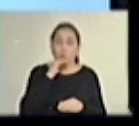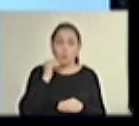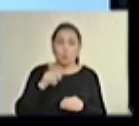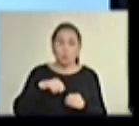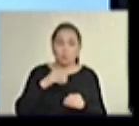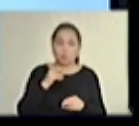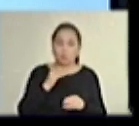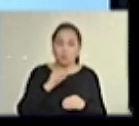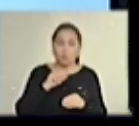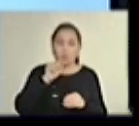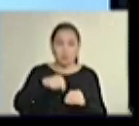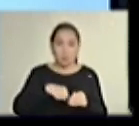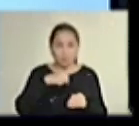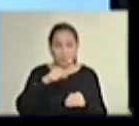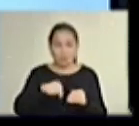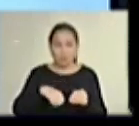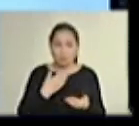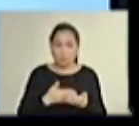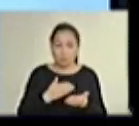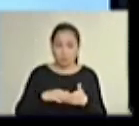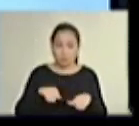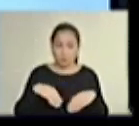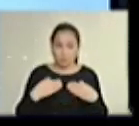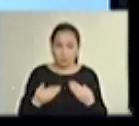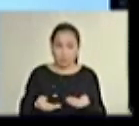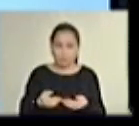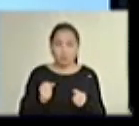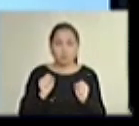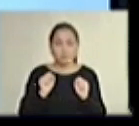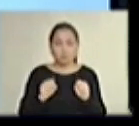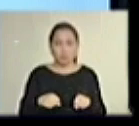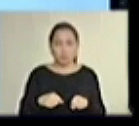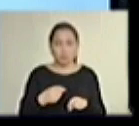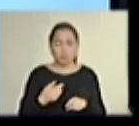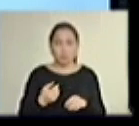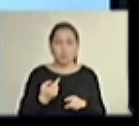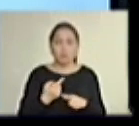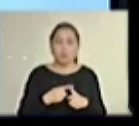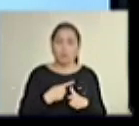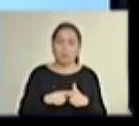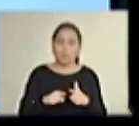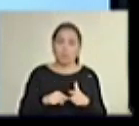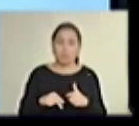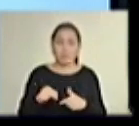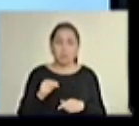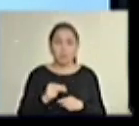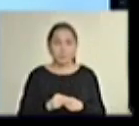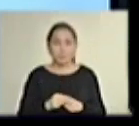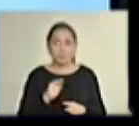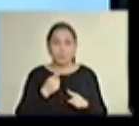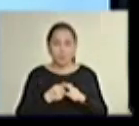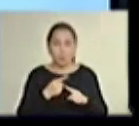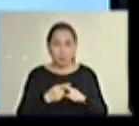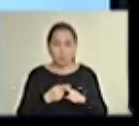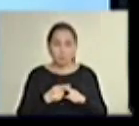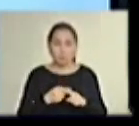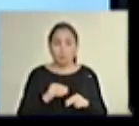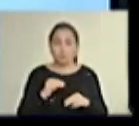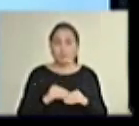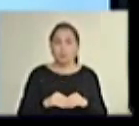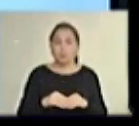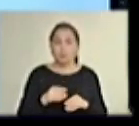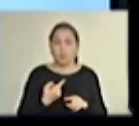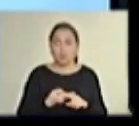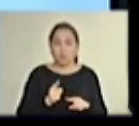ham misol qilib aytishimiz mumkin. Yoki bo'lmasa, duradgorlik asboblaridan biri tisli ushbu